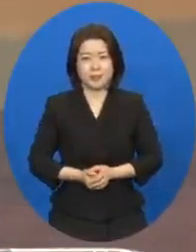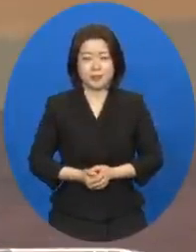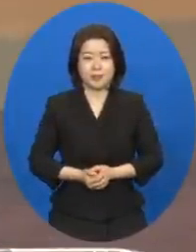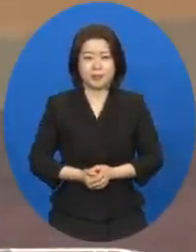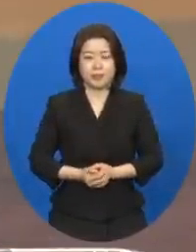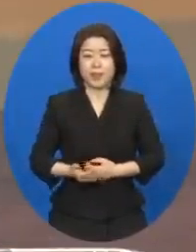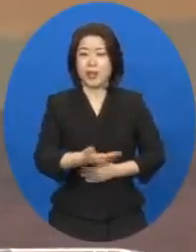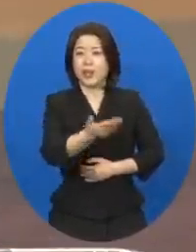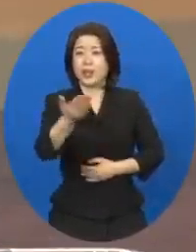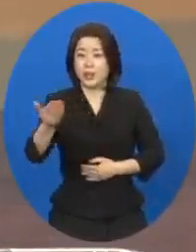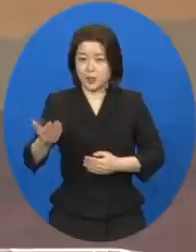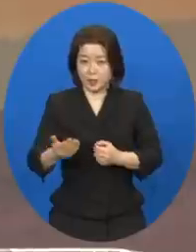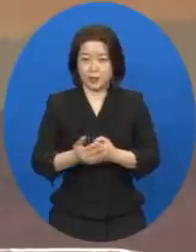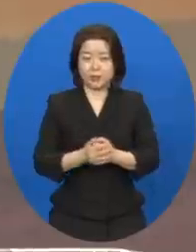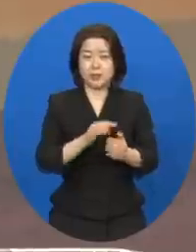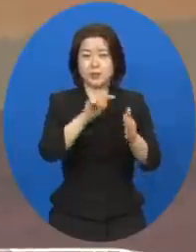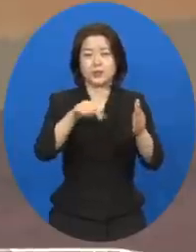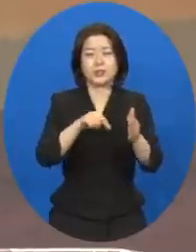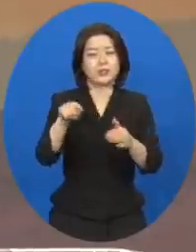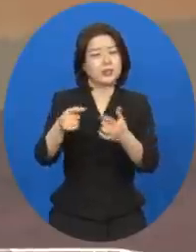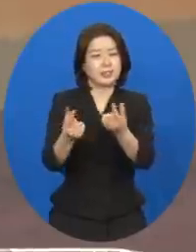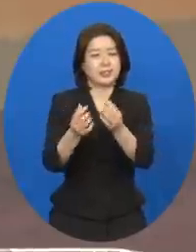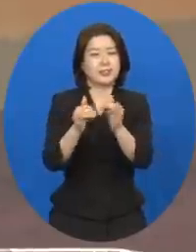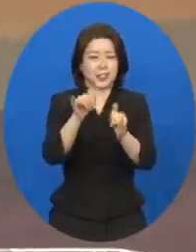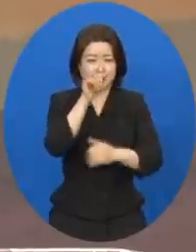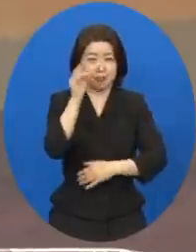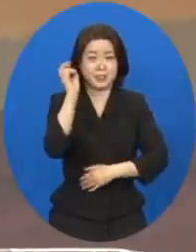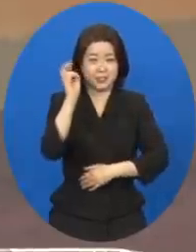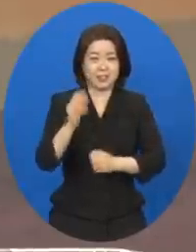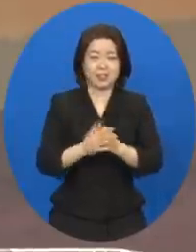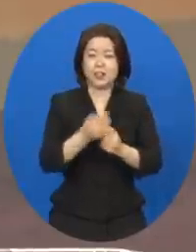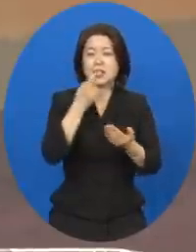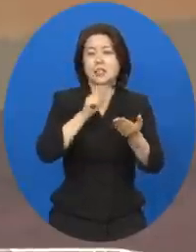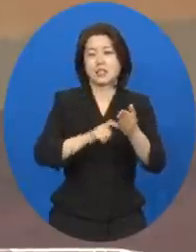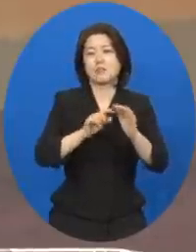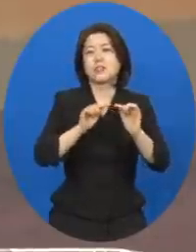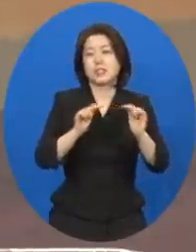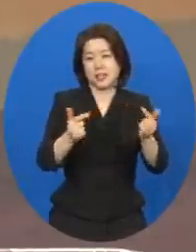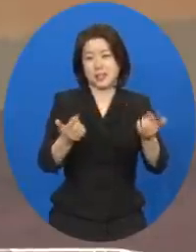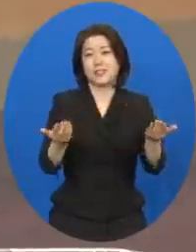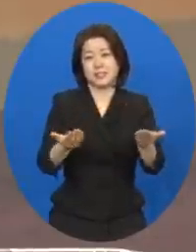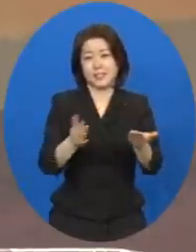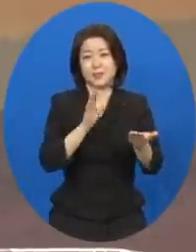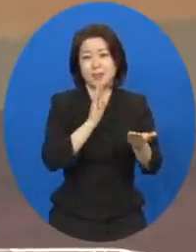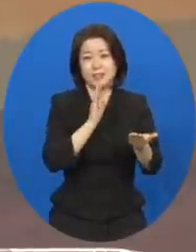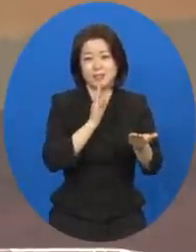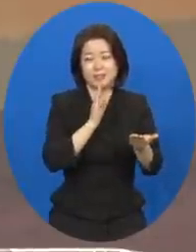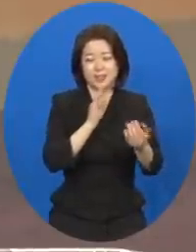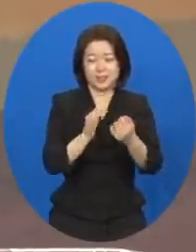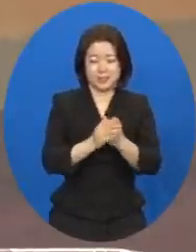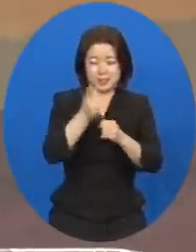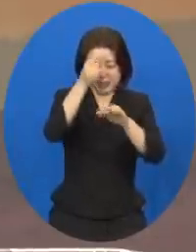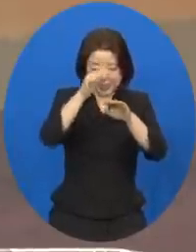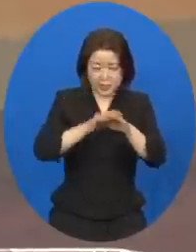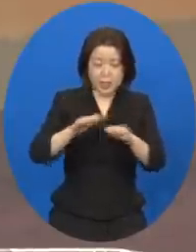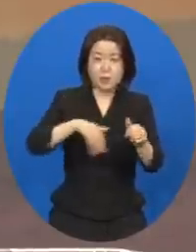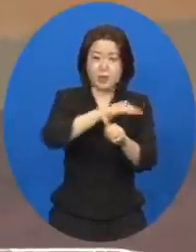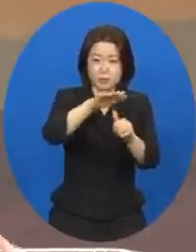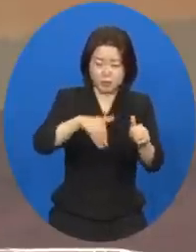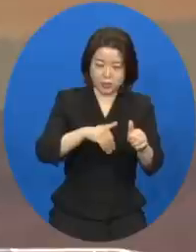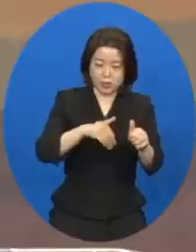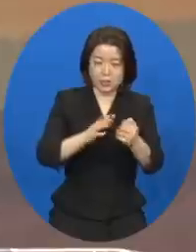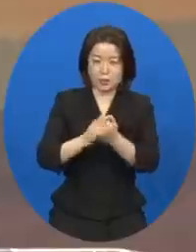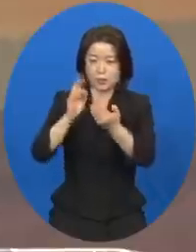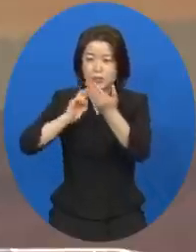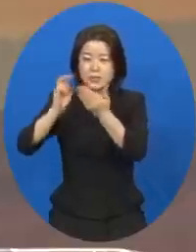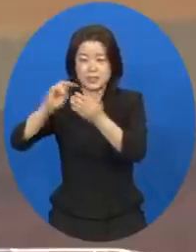여러분 중에도 아마 그런 분이 있으실 겁니다. 쉽지 않은 일이에요. 이 예배 분위기를 바꾸는 거, 찬양 분위기를